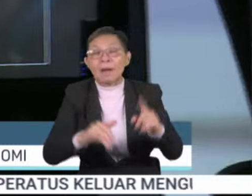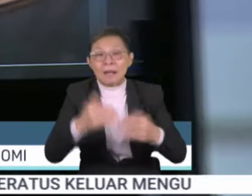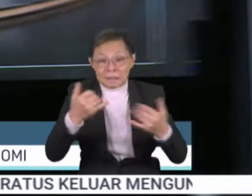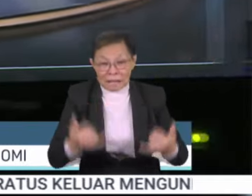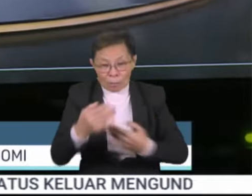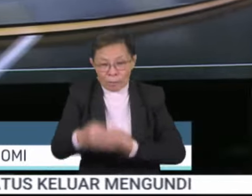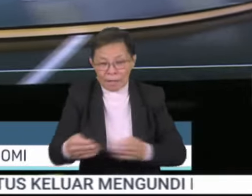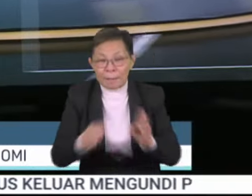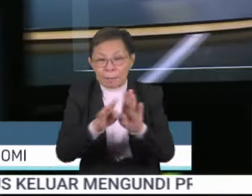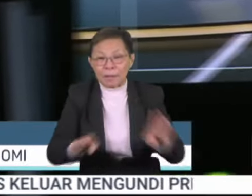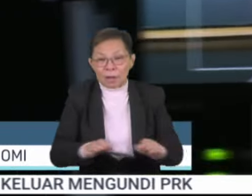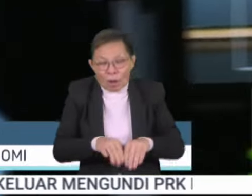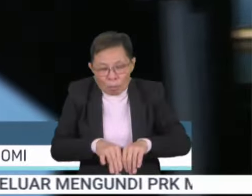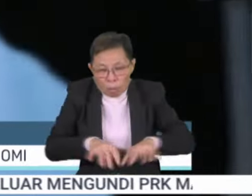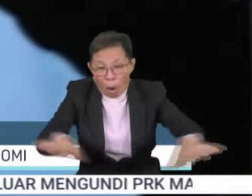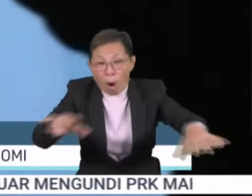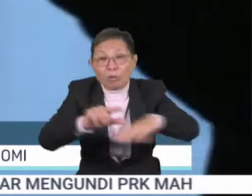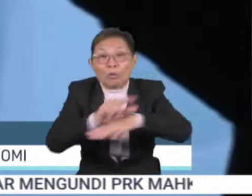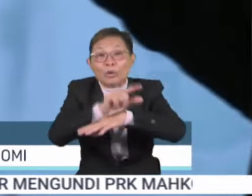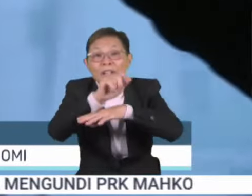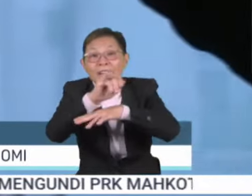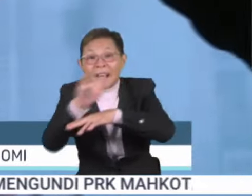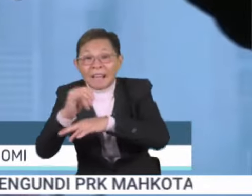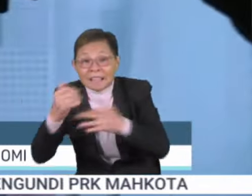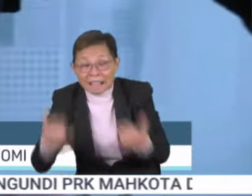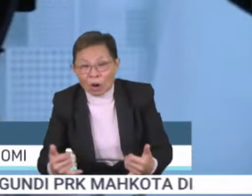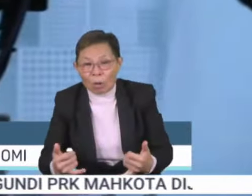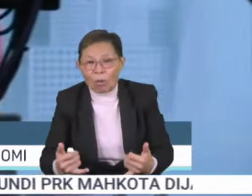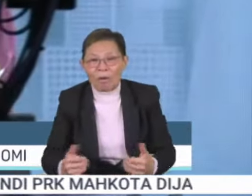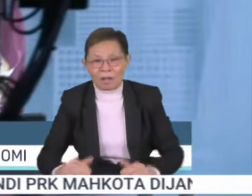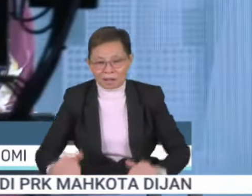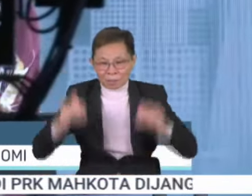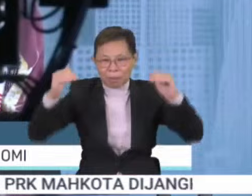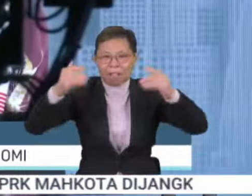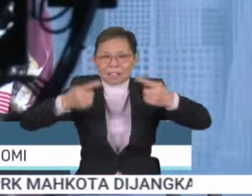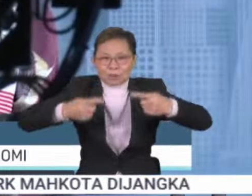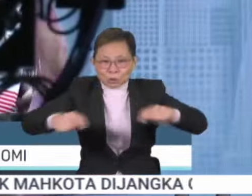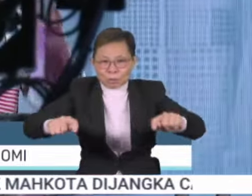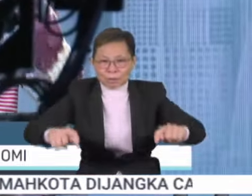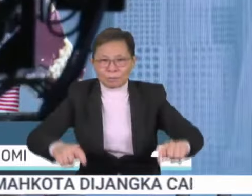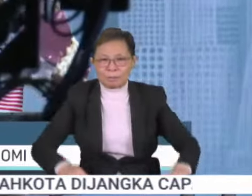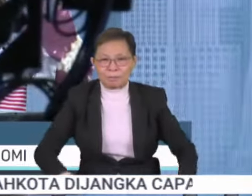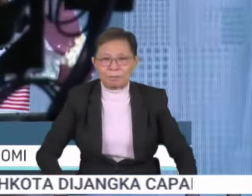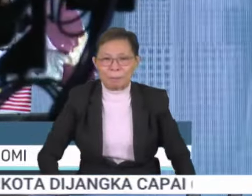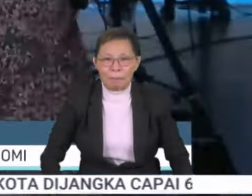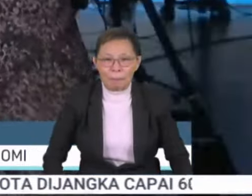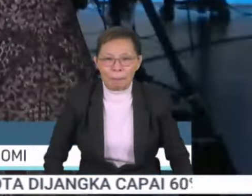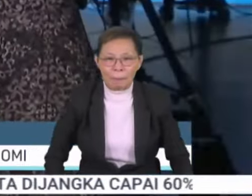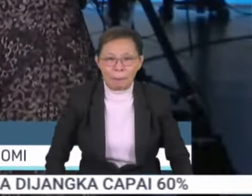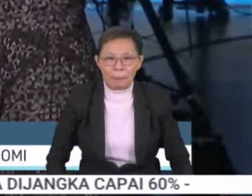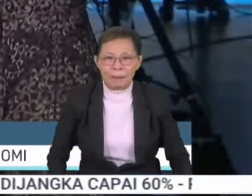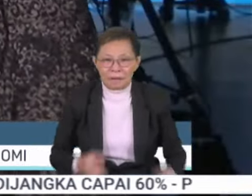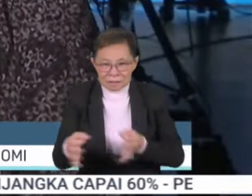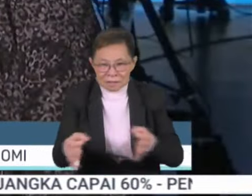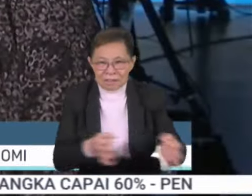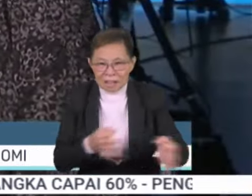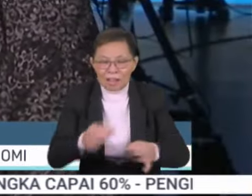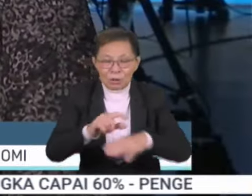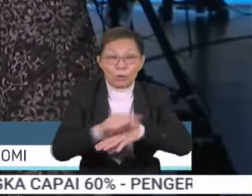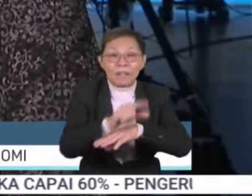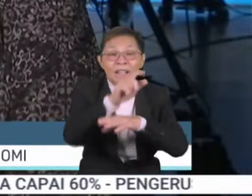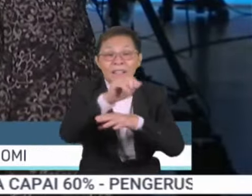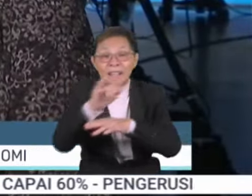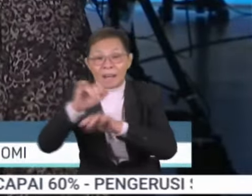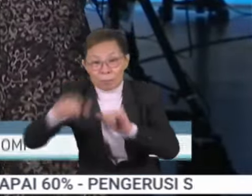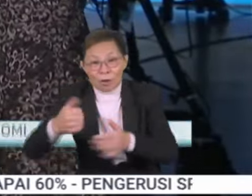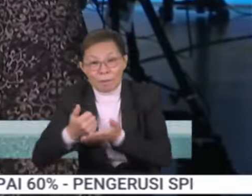bilik berita RTM, perluasan penggunaan teknologi AI berada di peringkat percubaan. Jelas sekali penggunaan AI